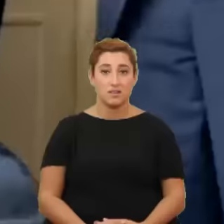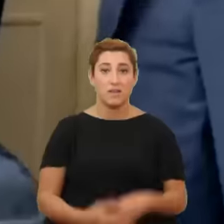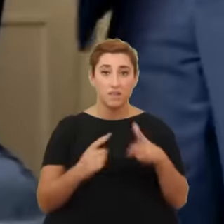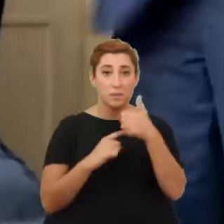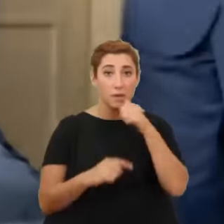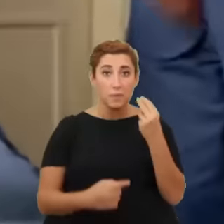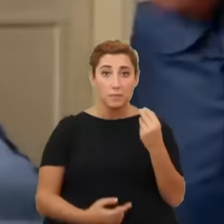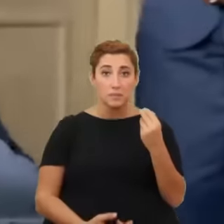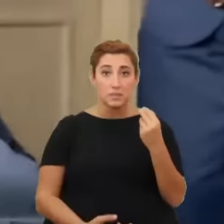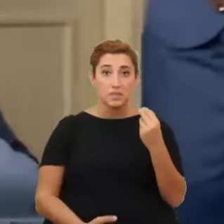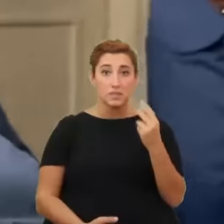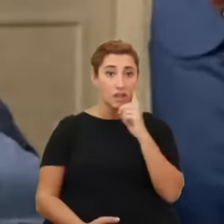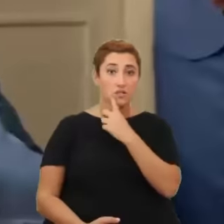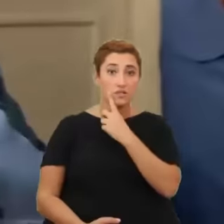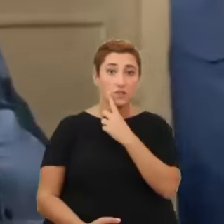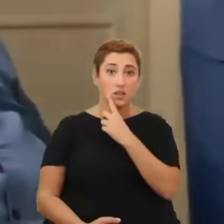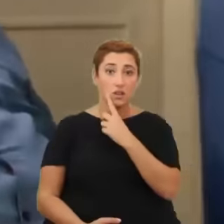Fehmi abi iyi misin? İşte.